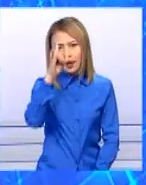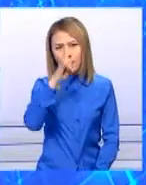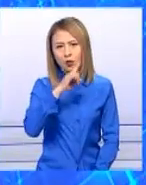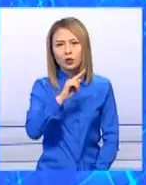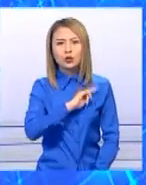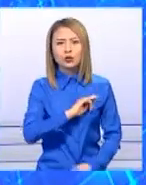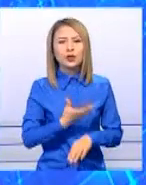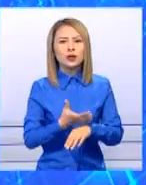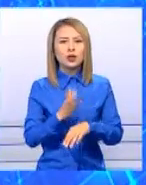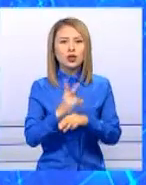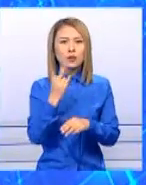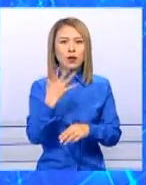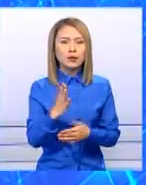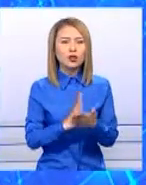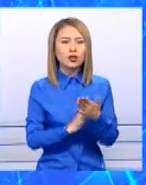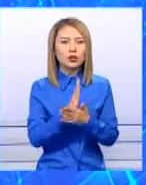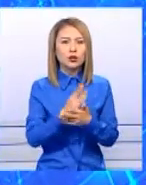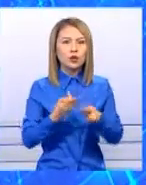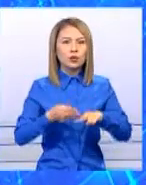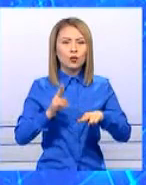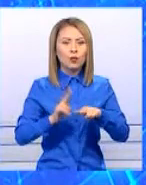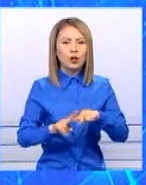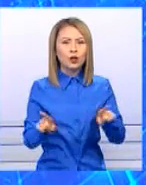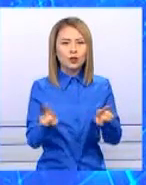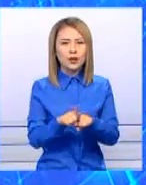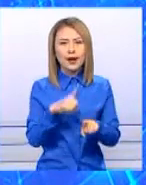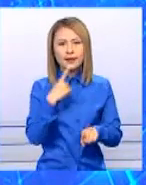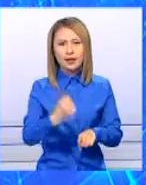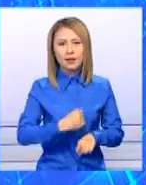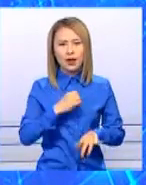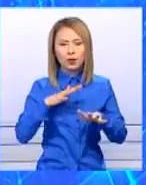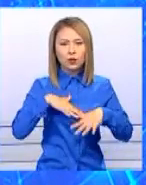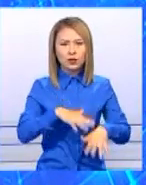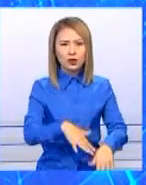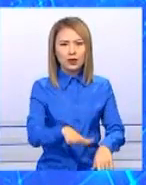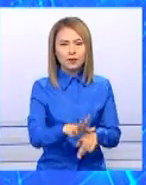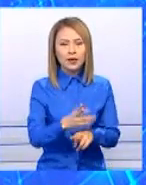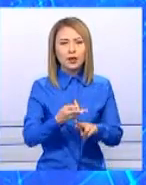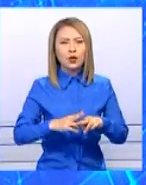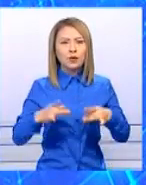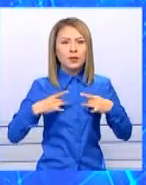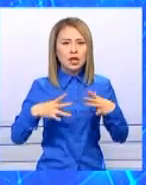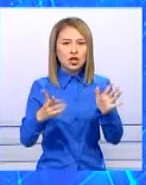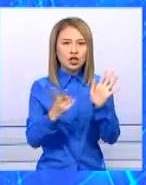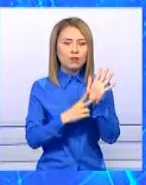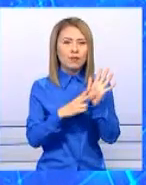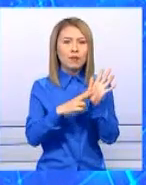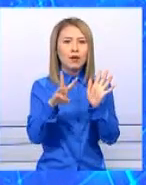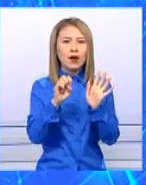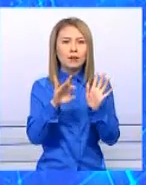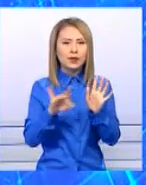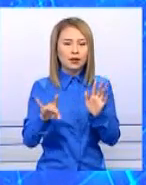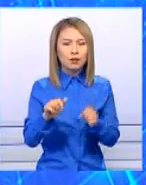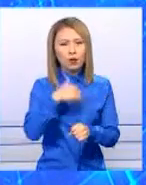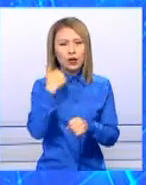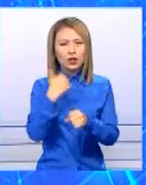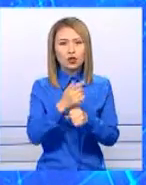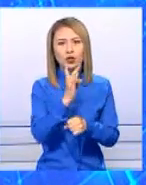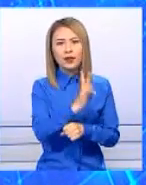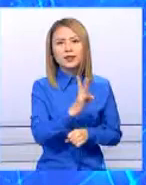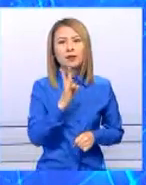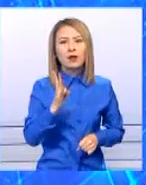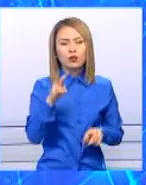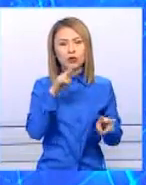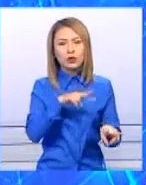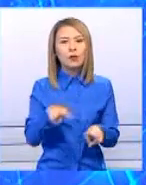Қазақстан қарулы күштерінің 25 жылдығына орай бұрын-соңды болмаған ауқымды әскери парад өткізіледі. Мерейтойлық шеруді 7 мамырда бас қолбасшы